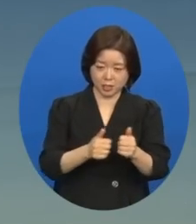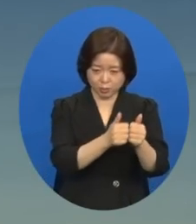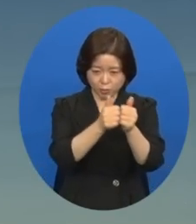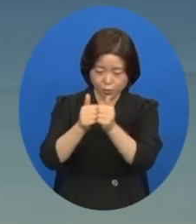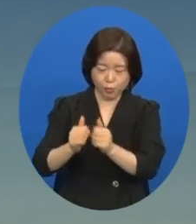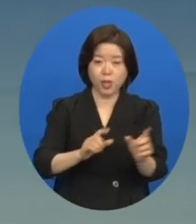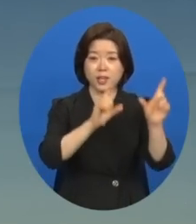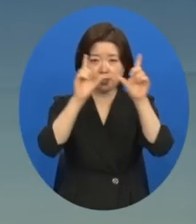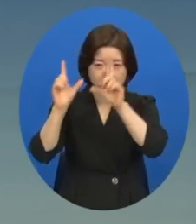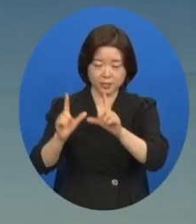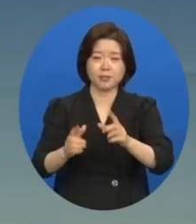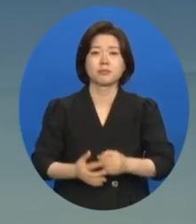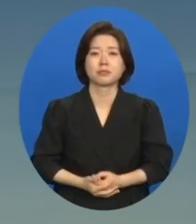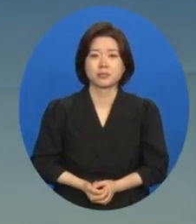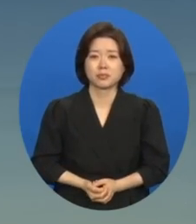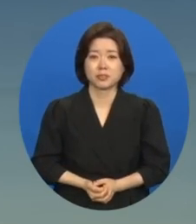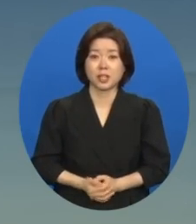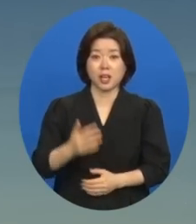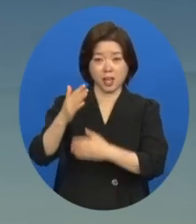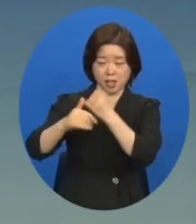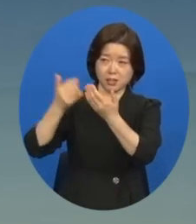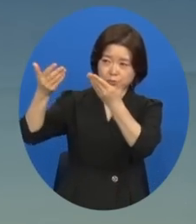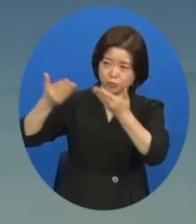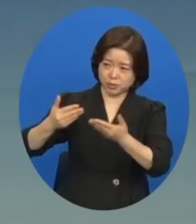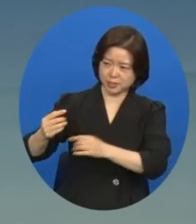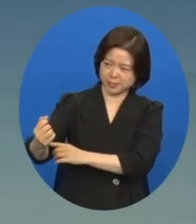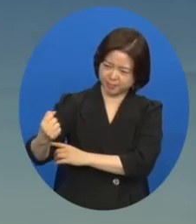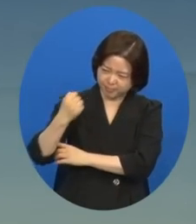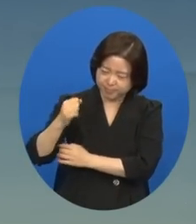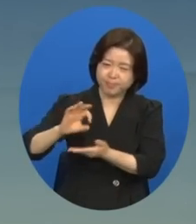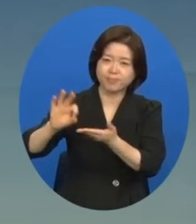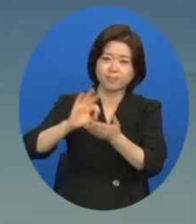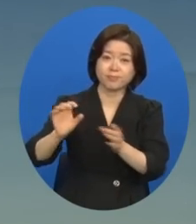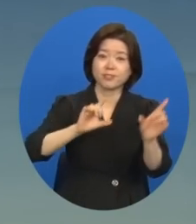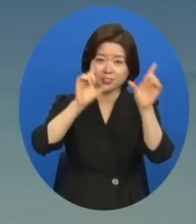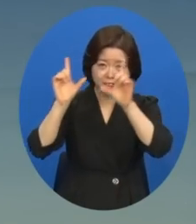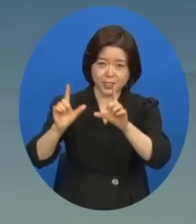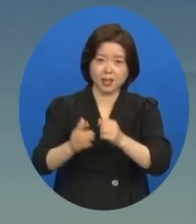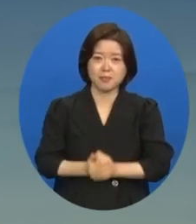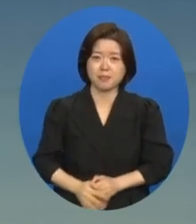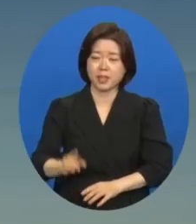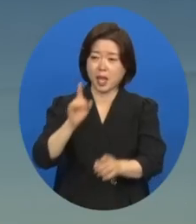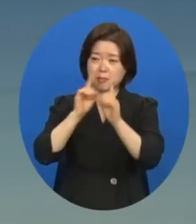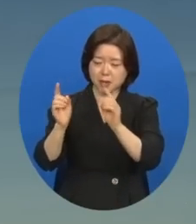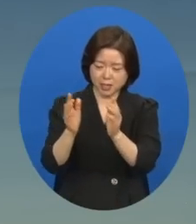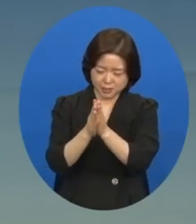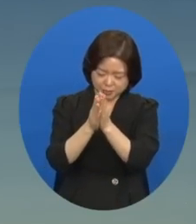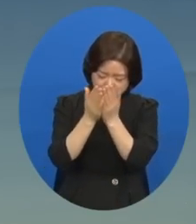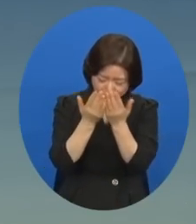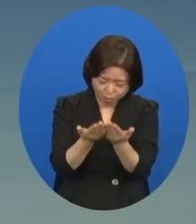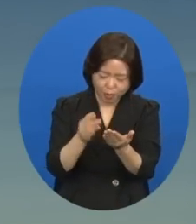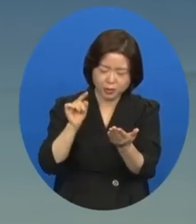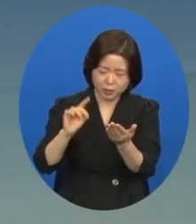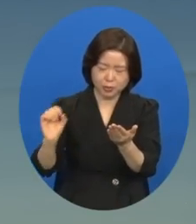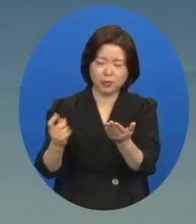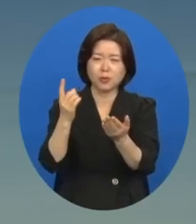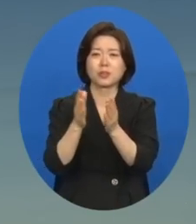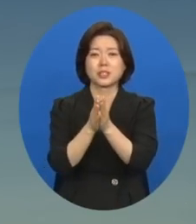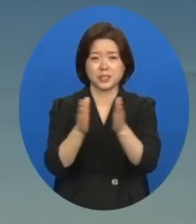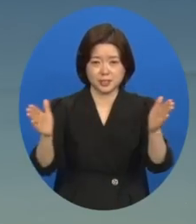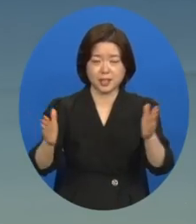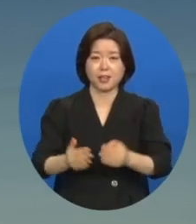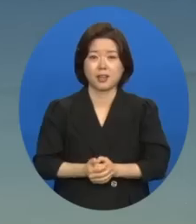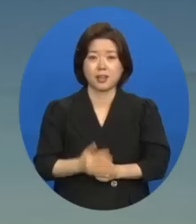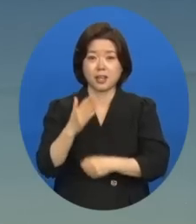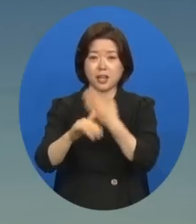삶, 하나님 주신 무기를 사용하는 삶은 말씀을 펴므로 시작되었습니다.